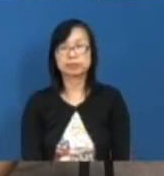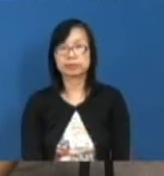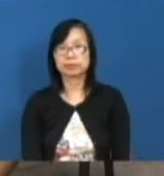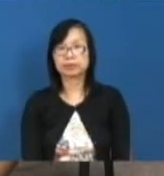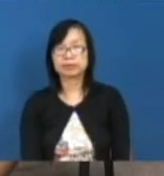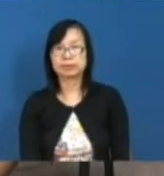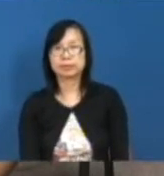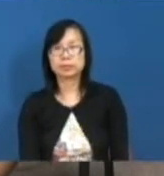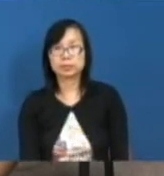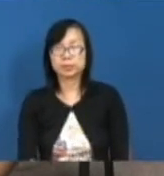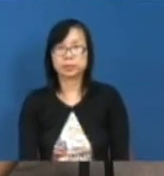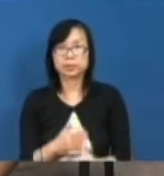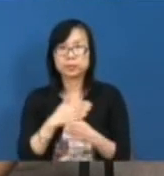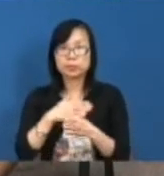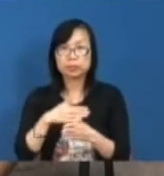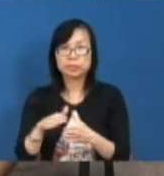所以我覺得